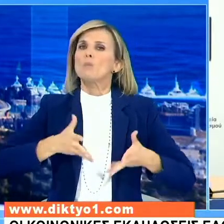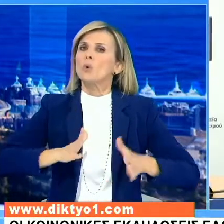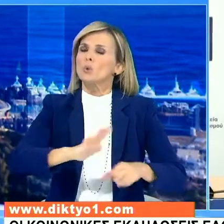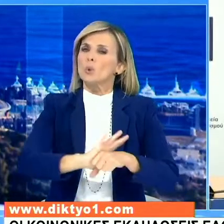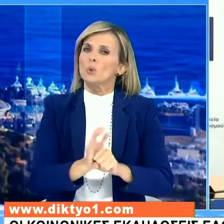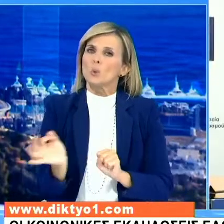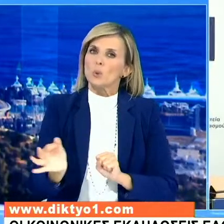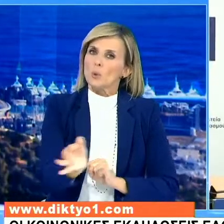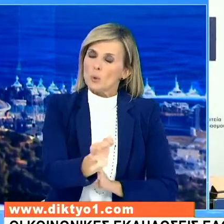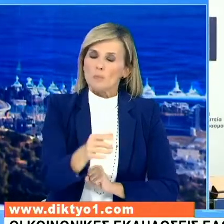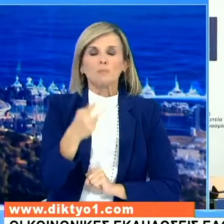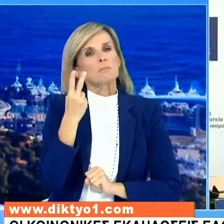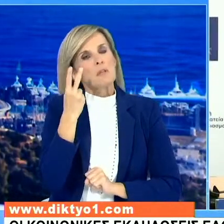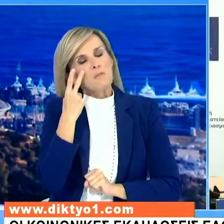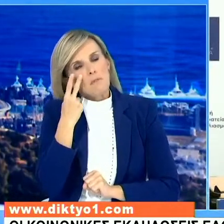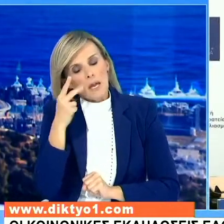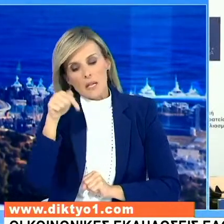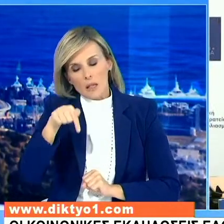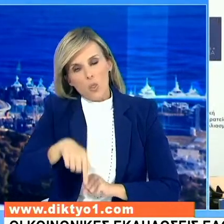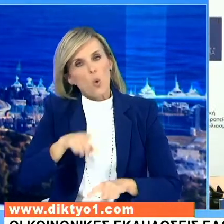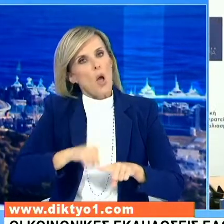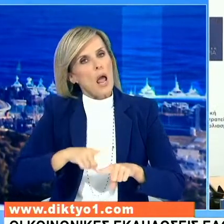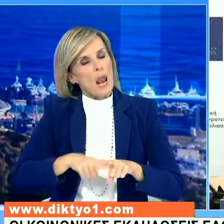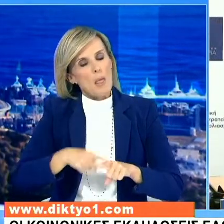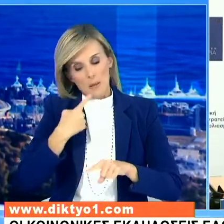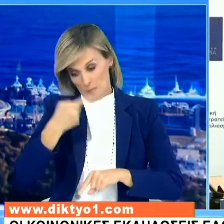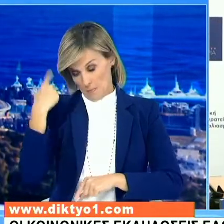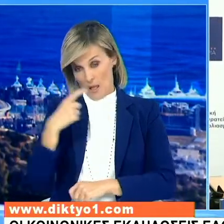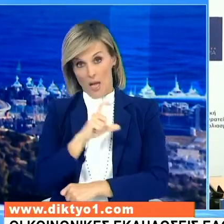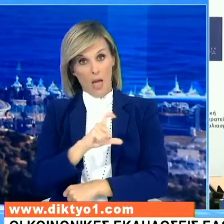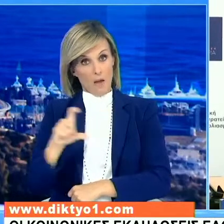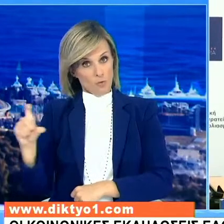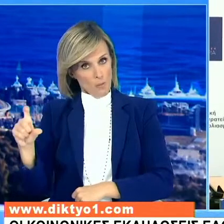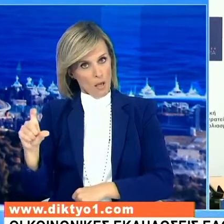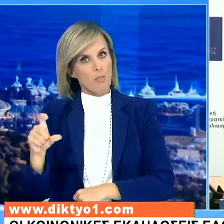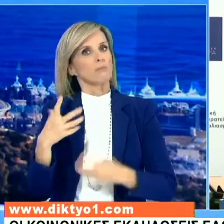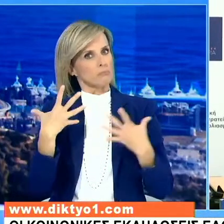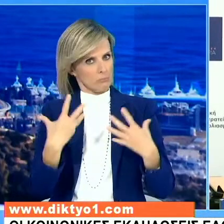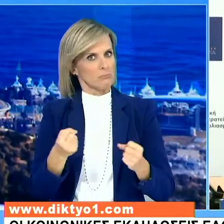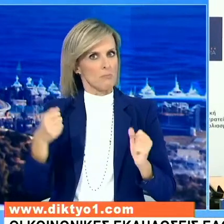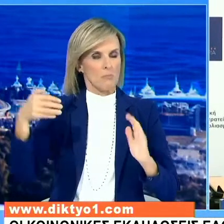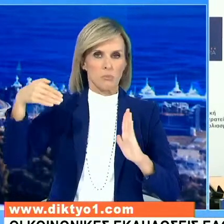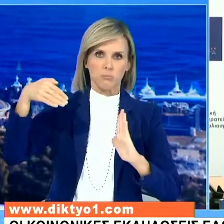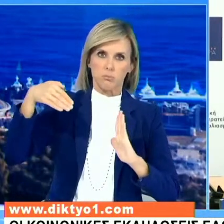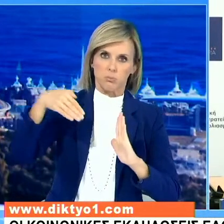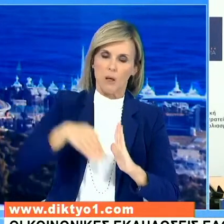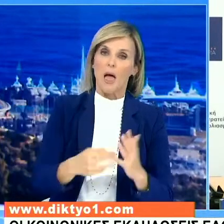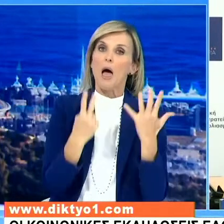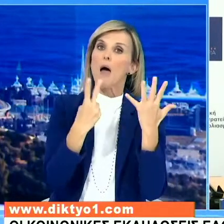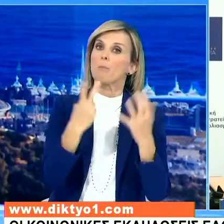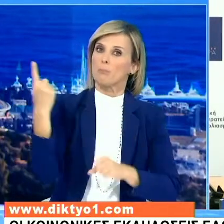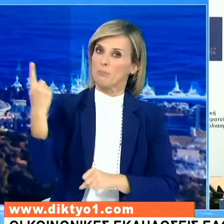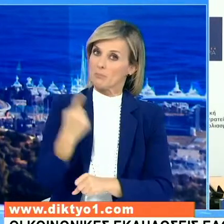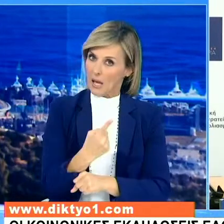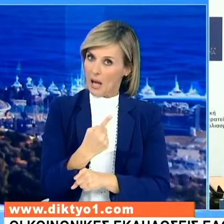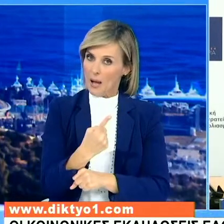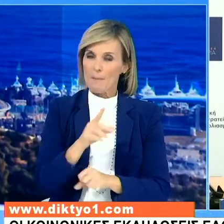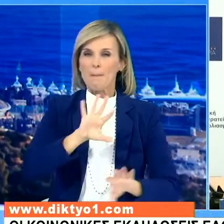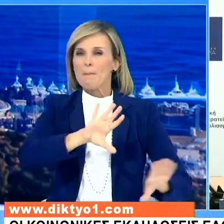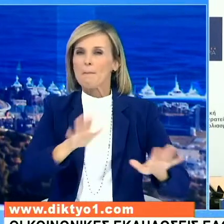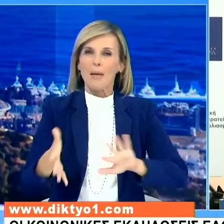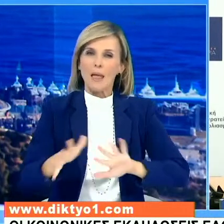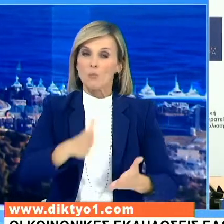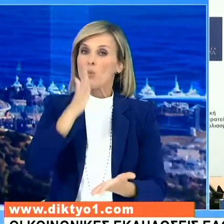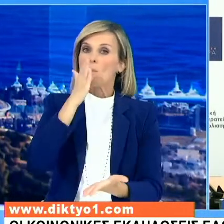πανδημίας συνολικά στη χώρα μας την εβδομάδα που μας πέρασε ήταν πτωτική. Πτωτική κατά 7%, με το μέσο